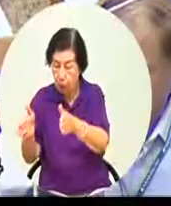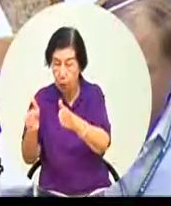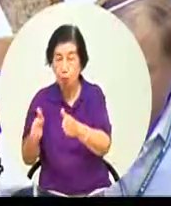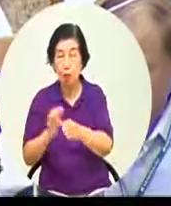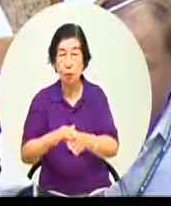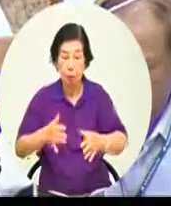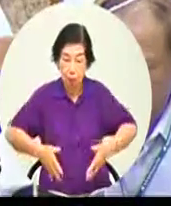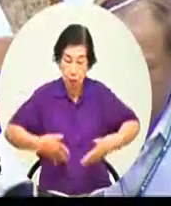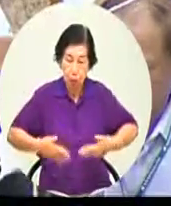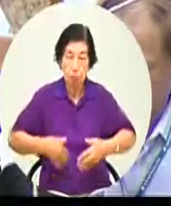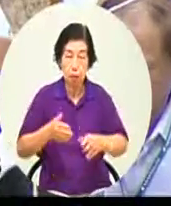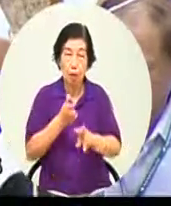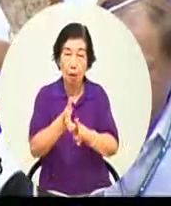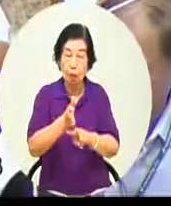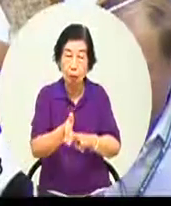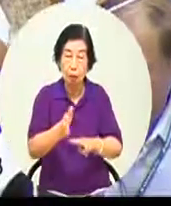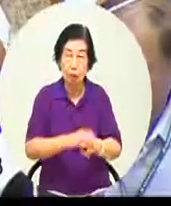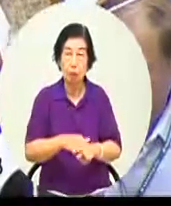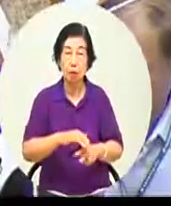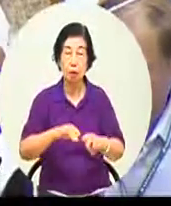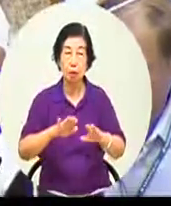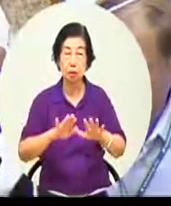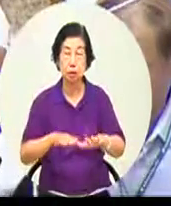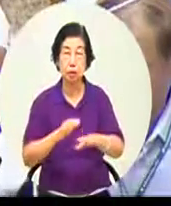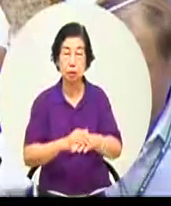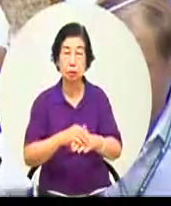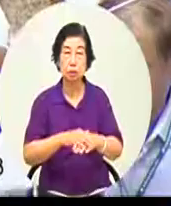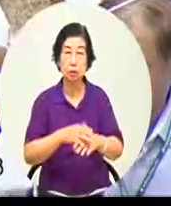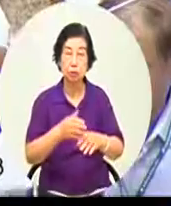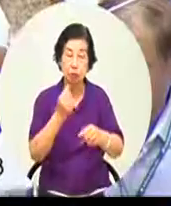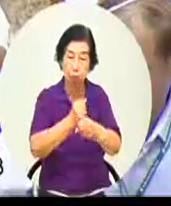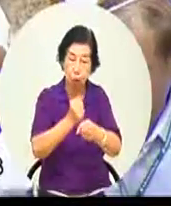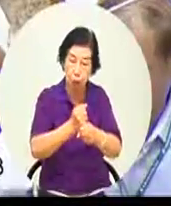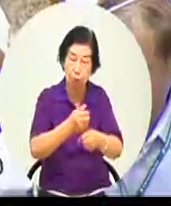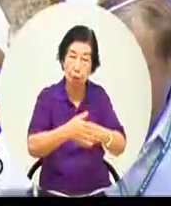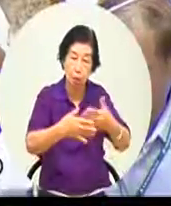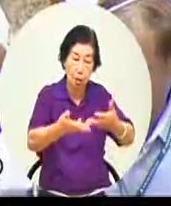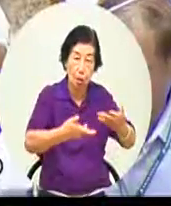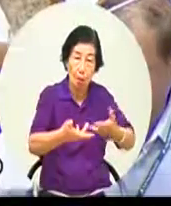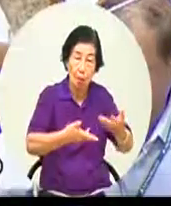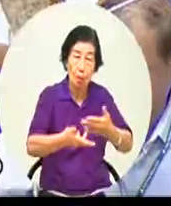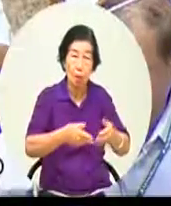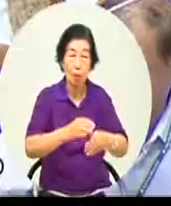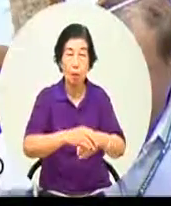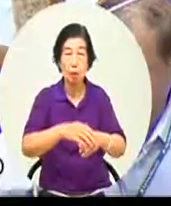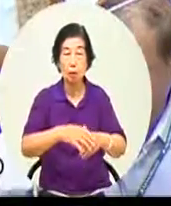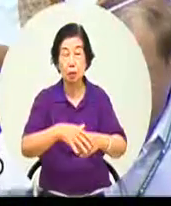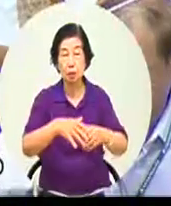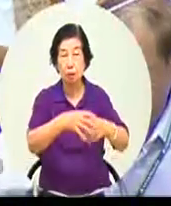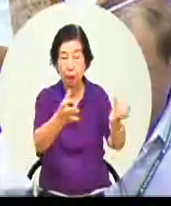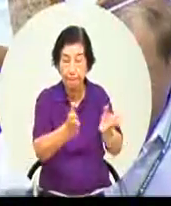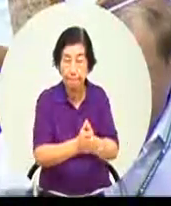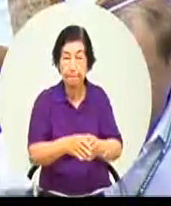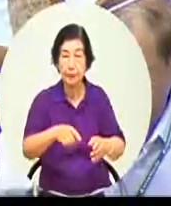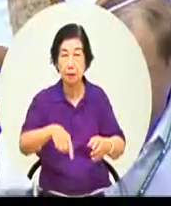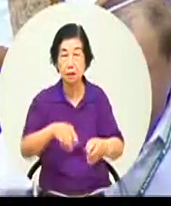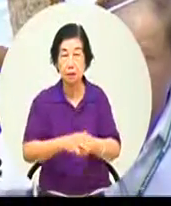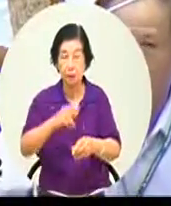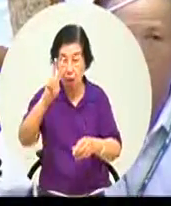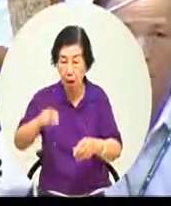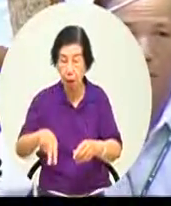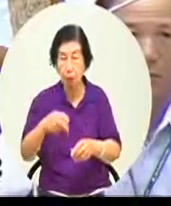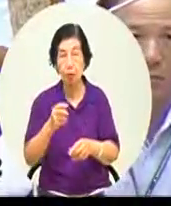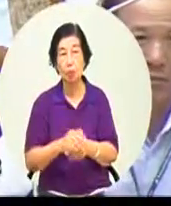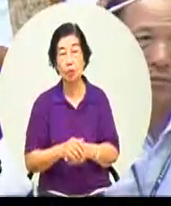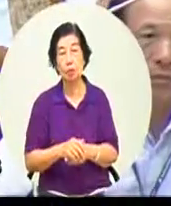依照目前的进度跟执行部分是不会成为前坑啊，但是未来的部分我们会汲取刘议员的提醒，我们针对这一部分再去强化，